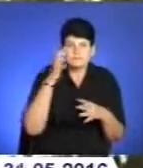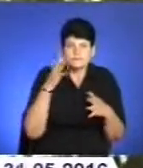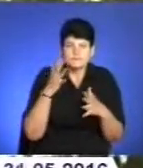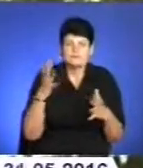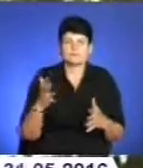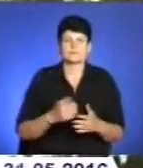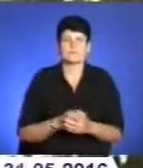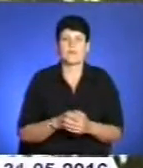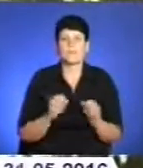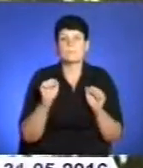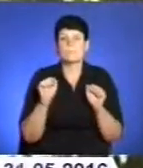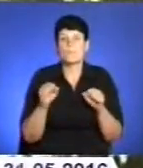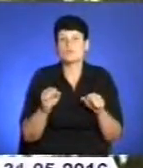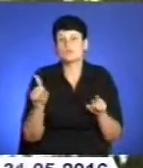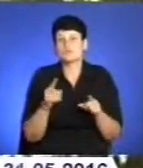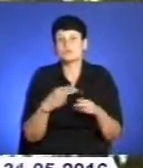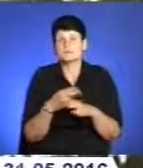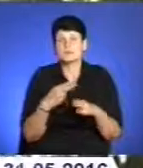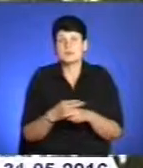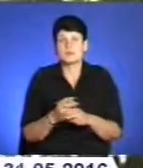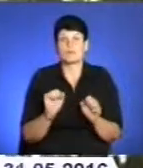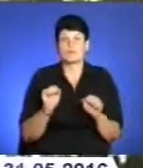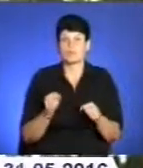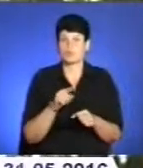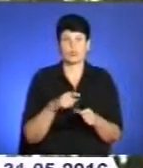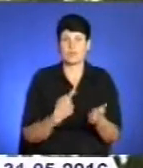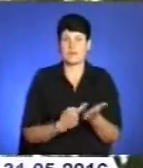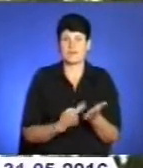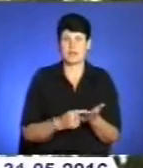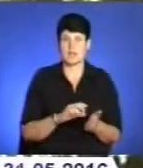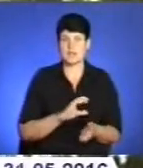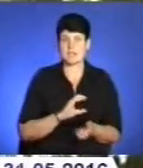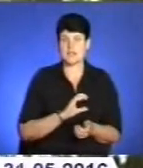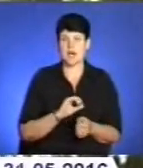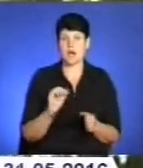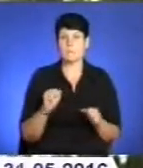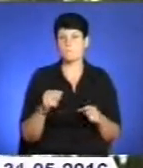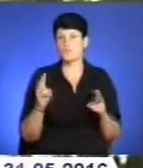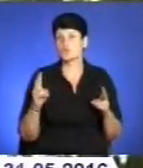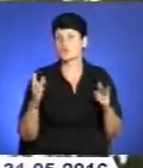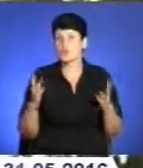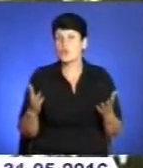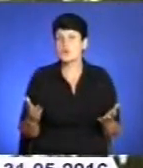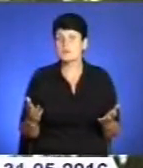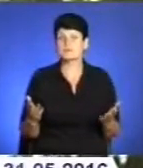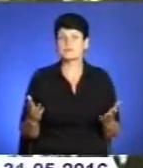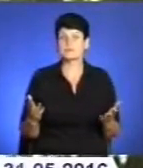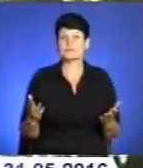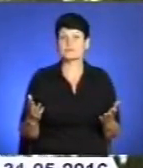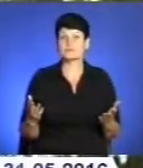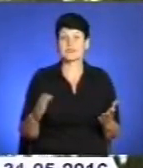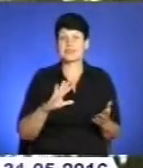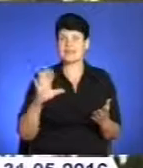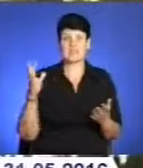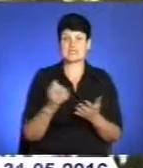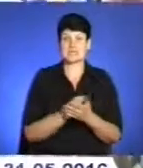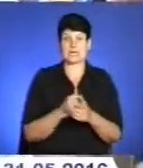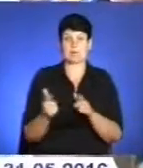складними. Якщо зібратися, здати можна було. Тому швидше за все це було через хвилювання. Може,